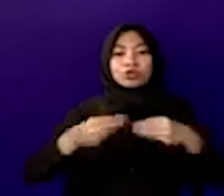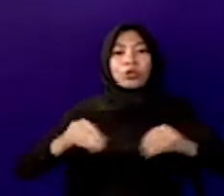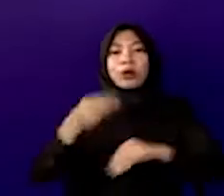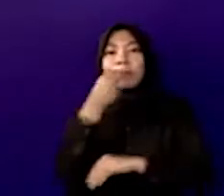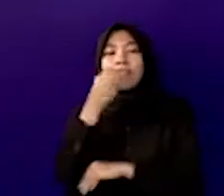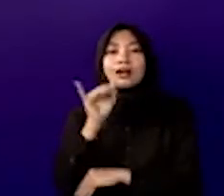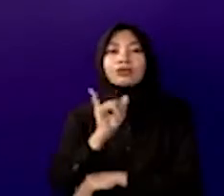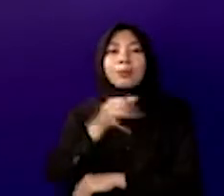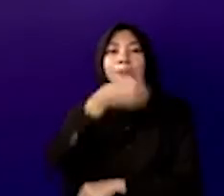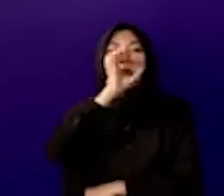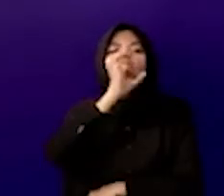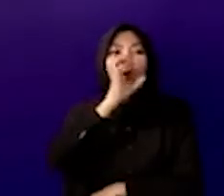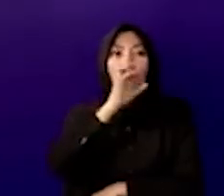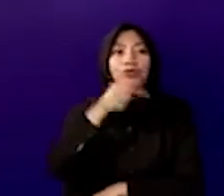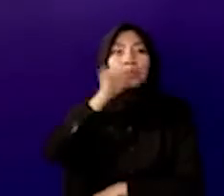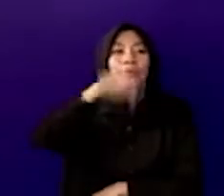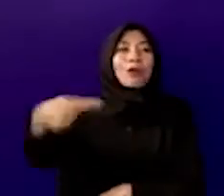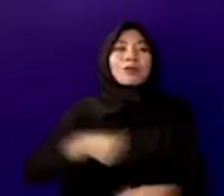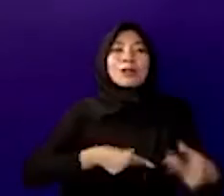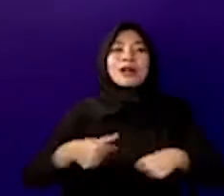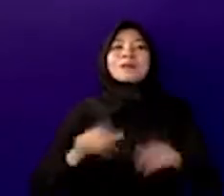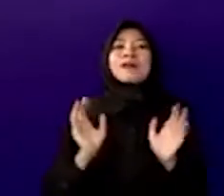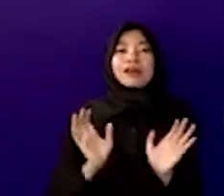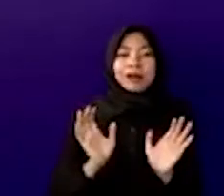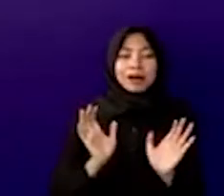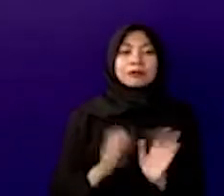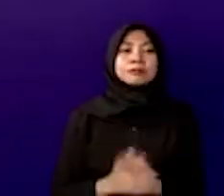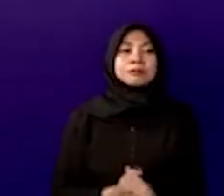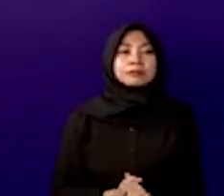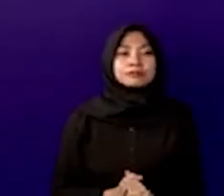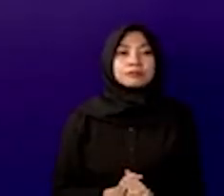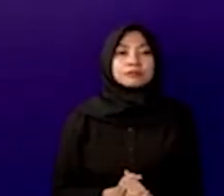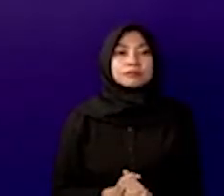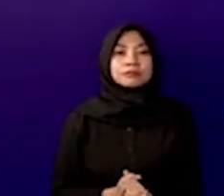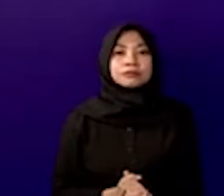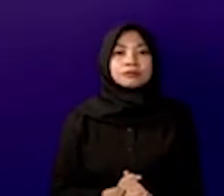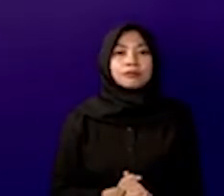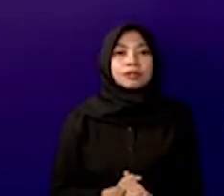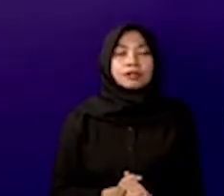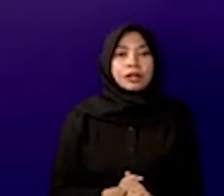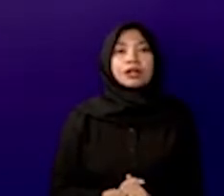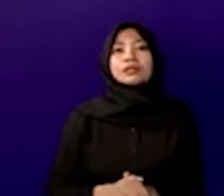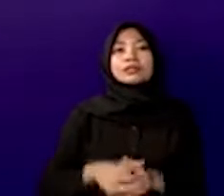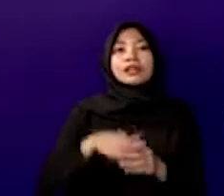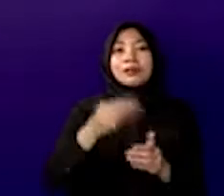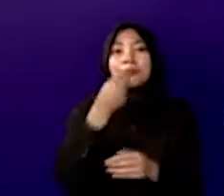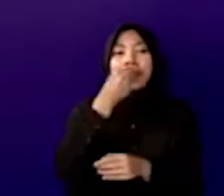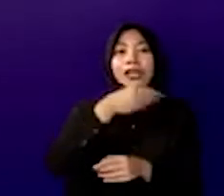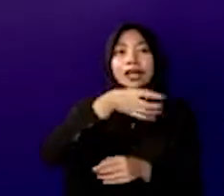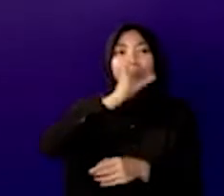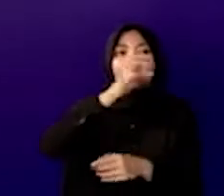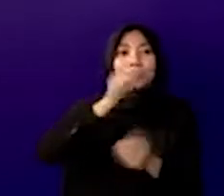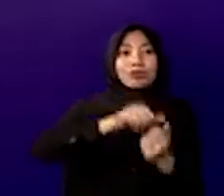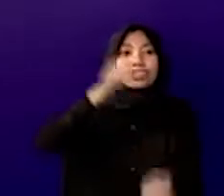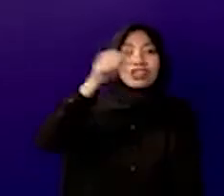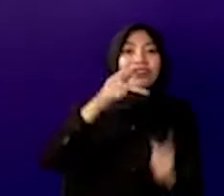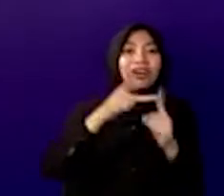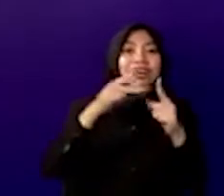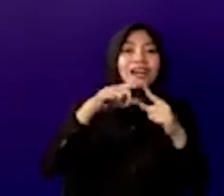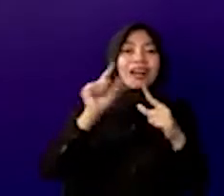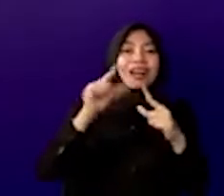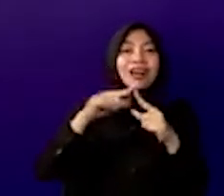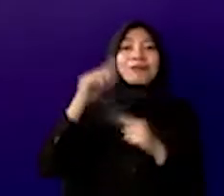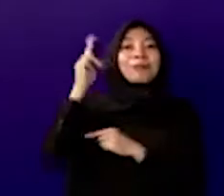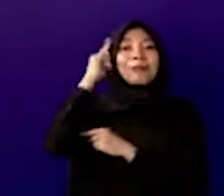karena Mamin kan pasarnya luas Nah itu mereka untuk memperoleh sertifikasi halal itu dibayar pemerintah usaha